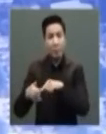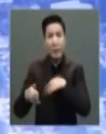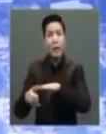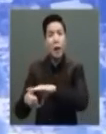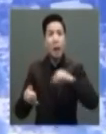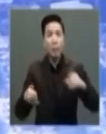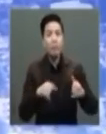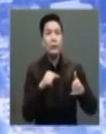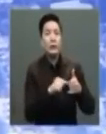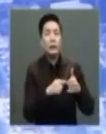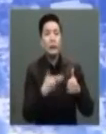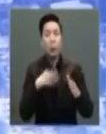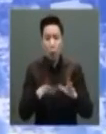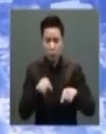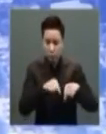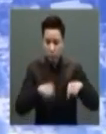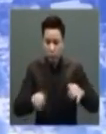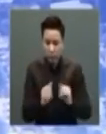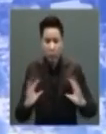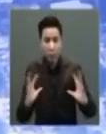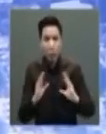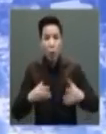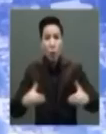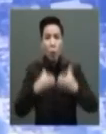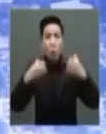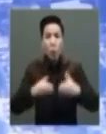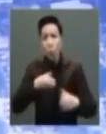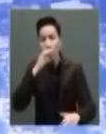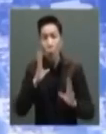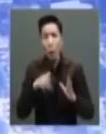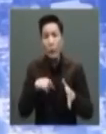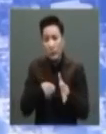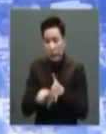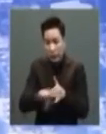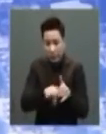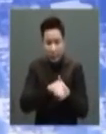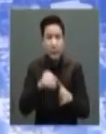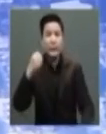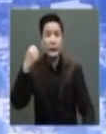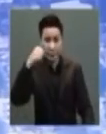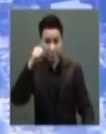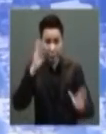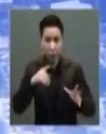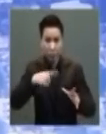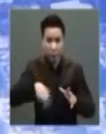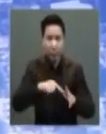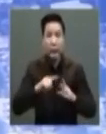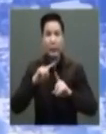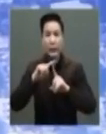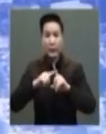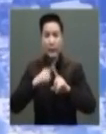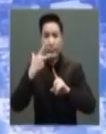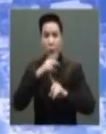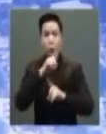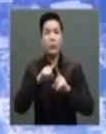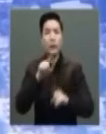พนักงานขับรถขององค์การขนส่งมวลชนกรุงเทพหรือบขสมกได้มีการ